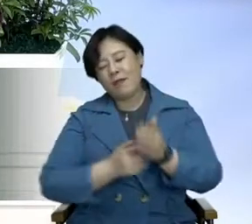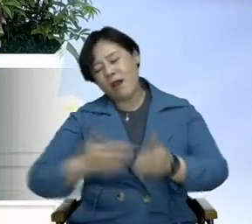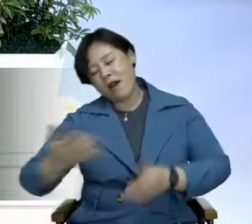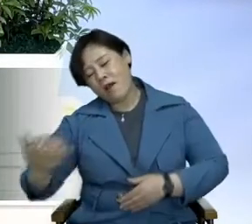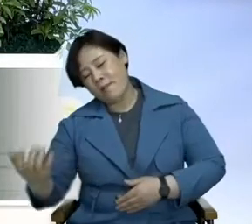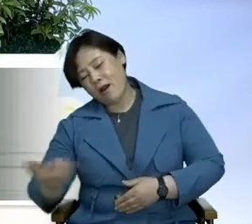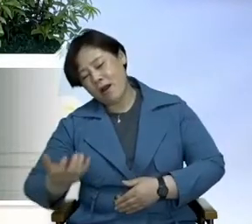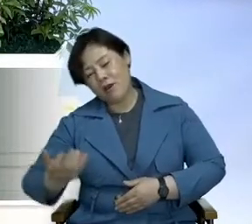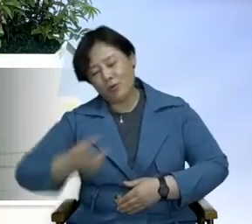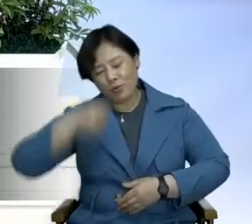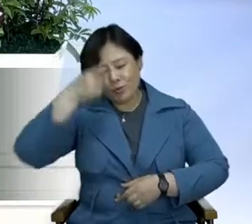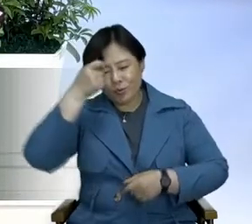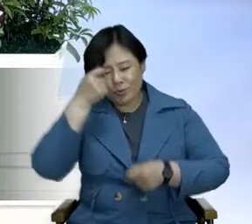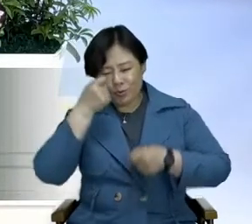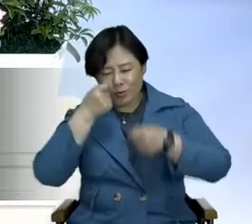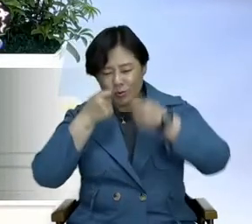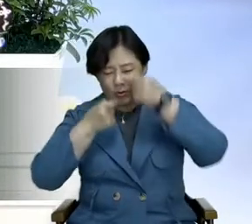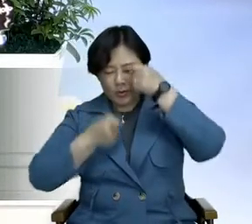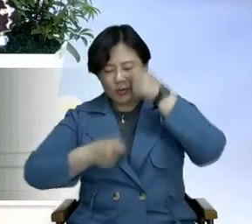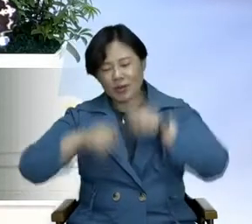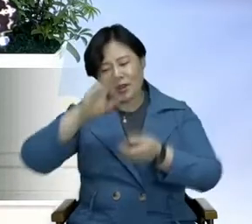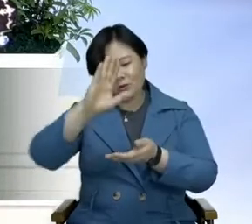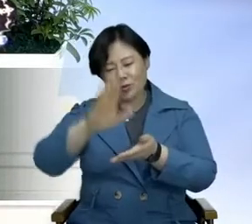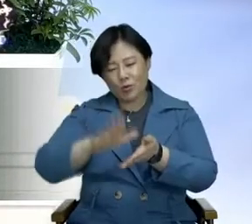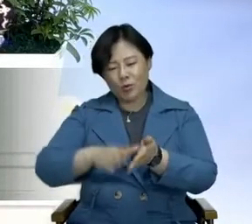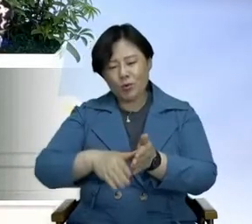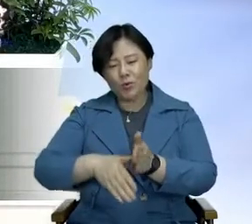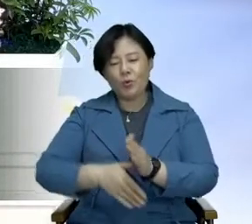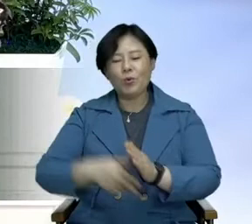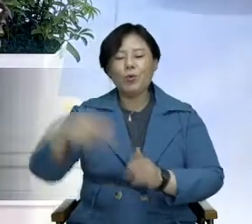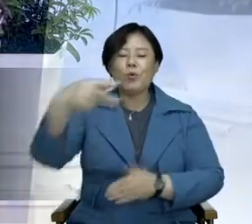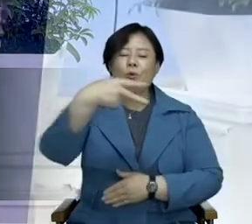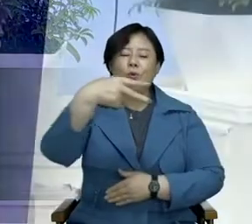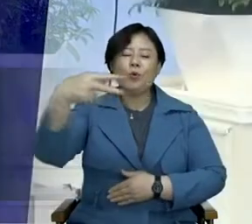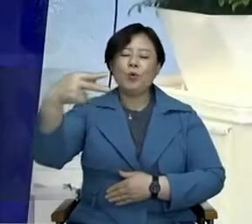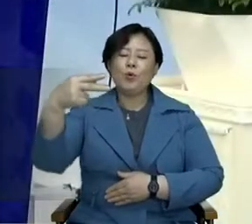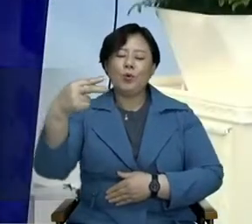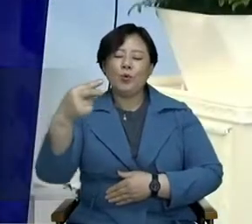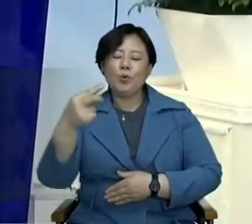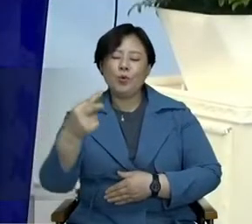마음 아파울 때도